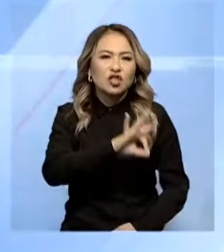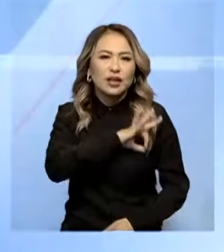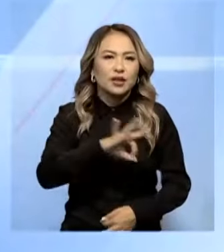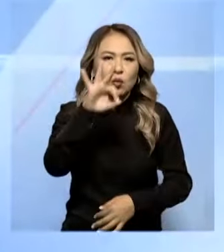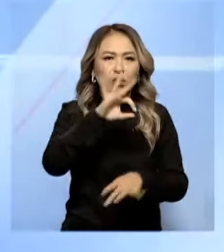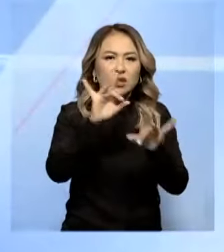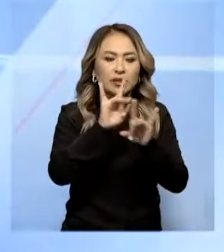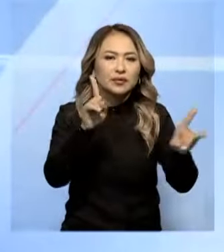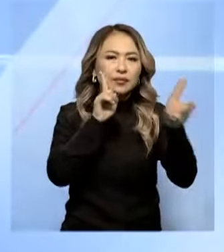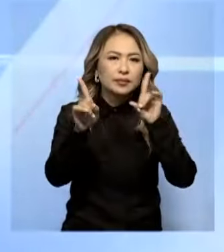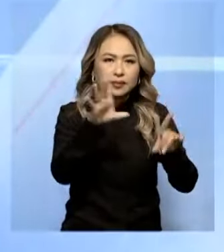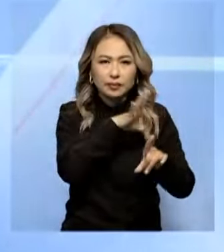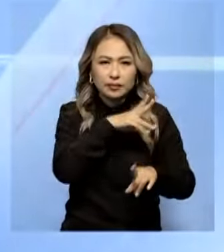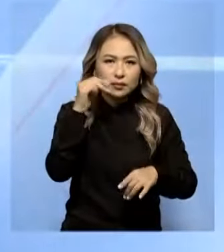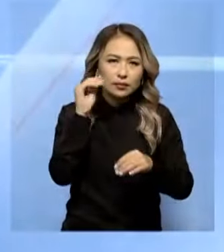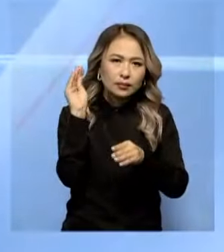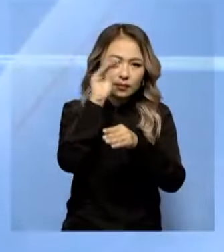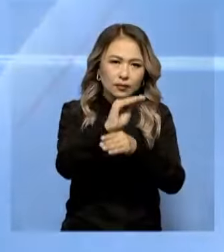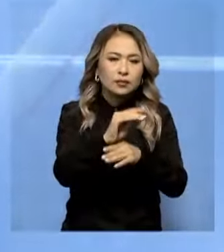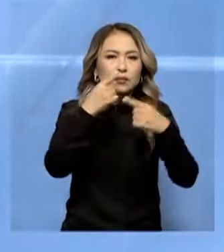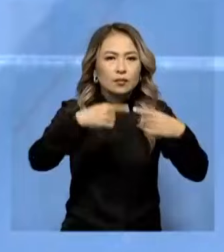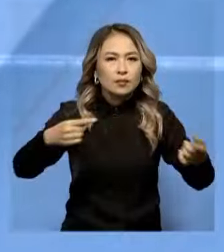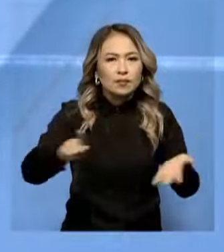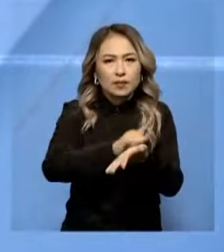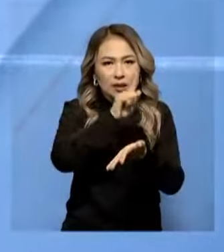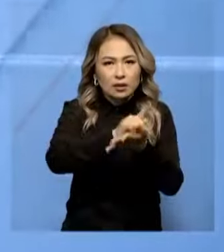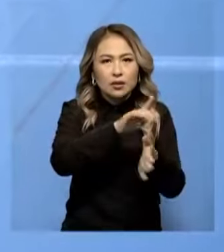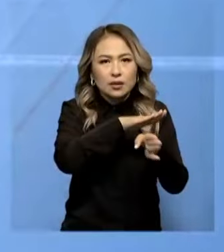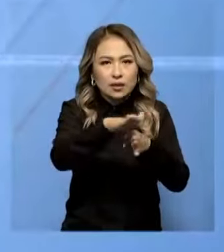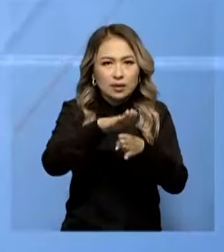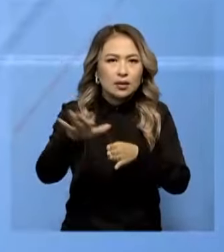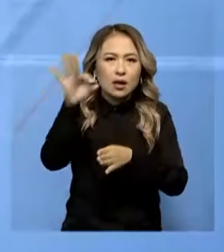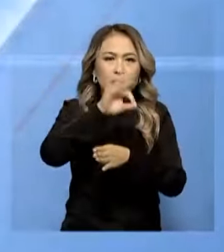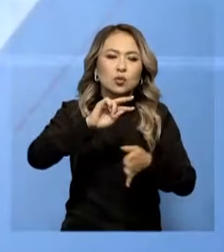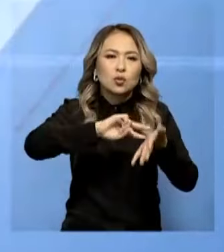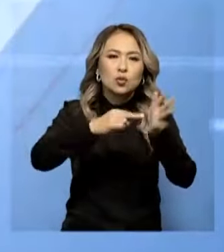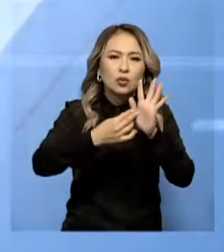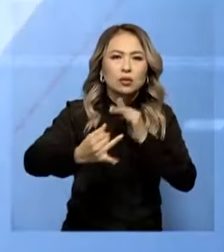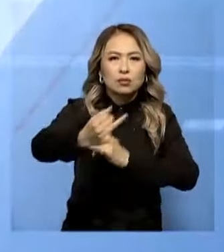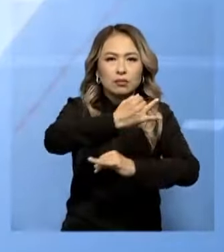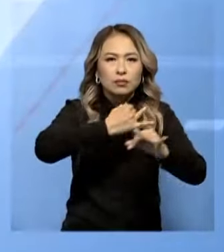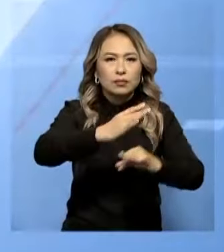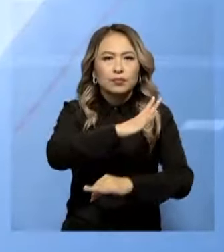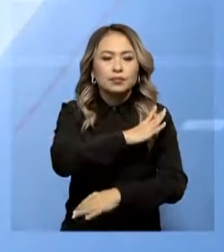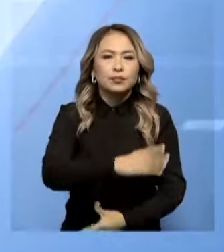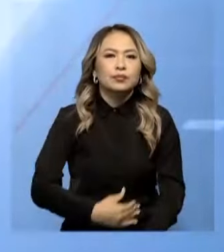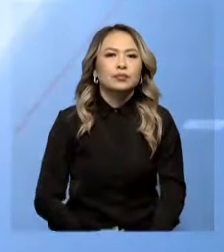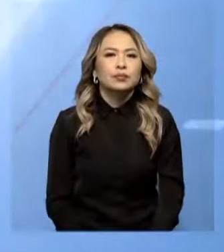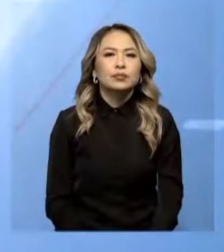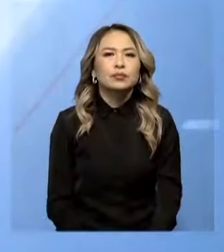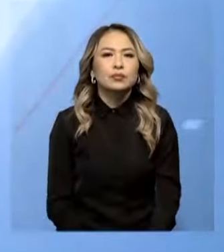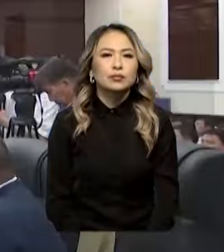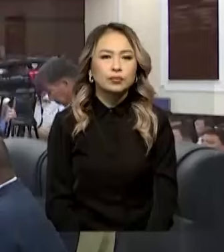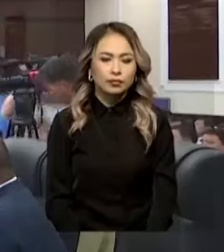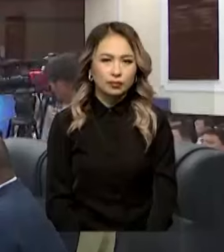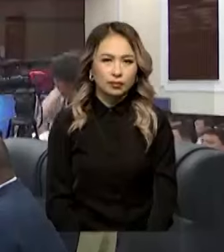актив жиынында осылай деді. Сонымен қатар президент жүктеген өзге де міндеттерді іске асыру жолдарын талқылады.